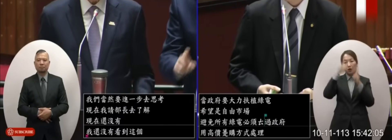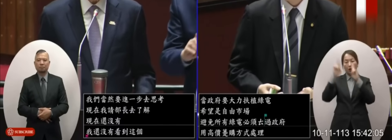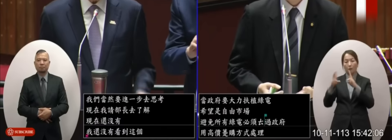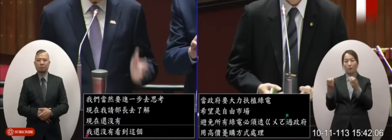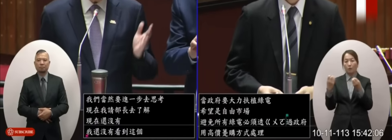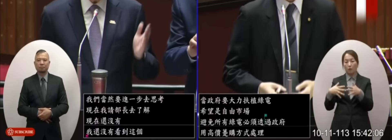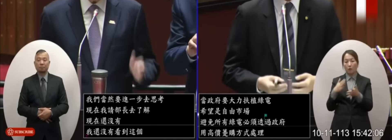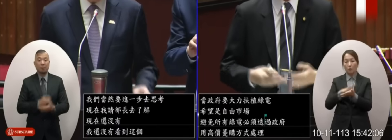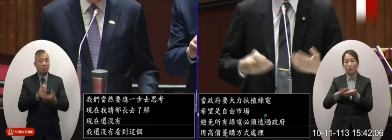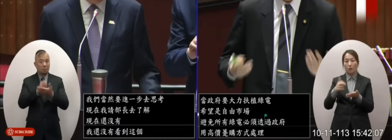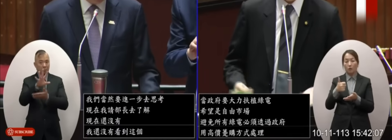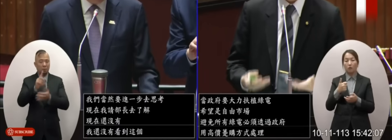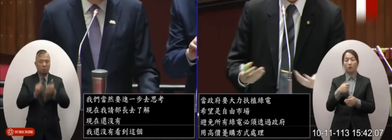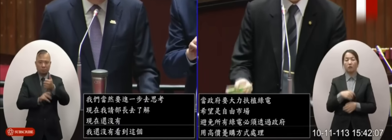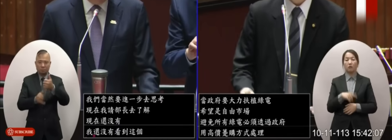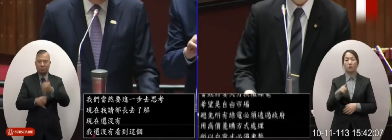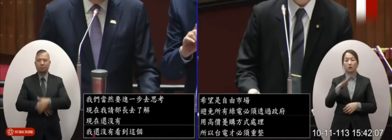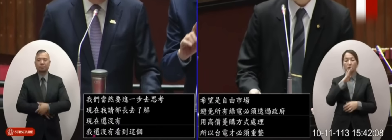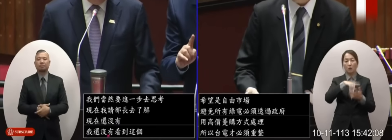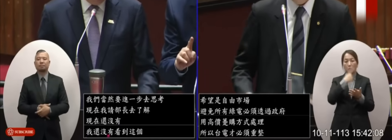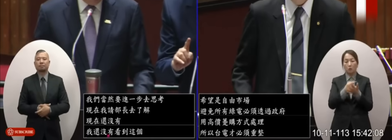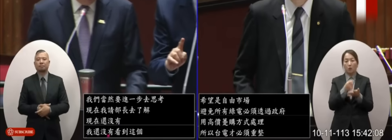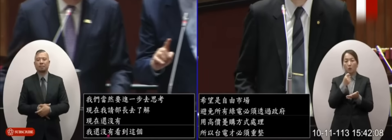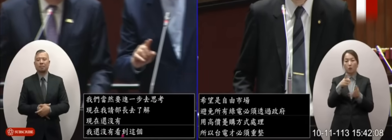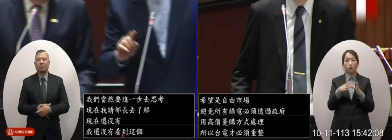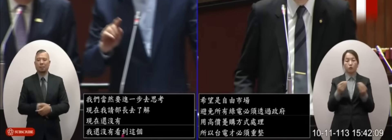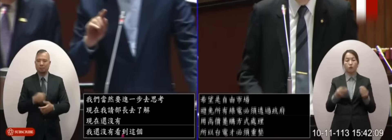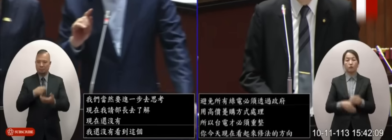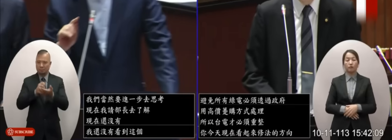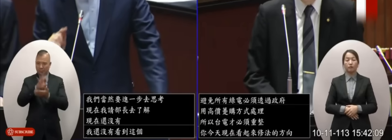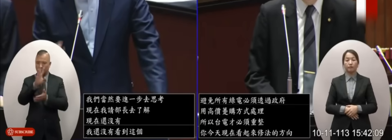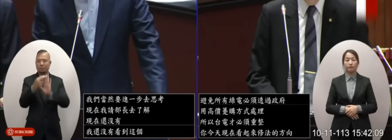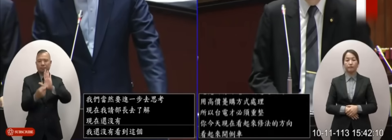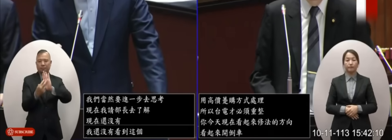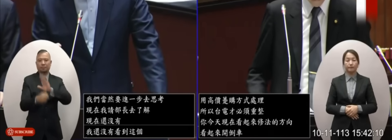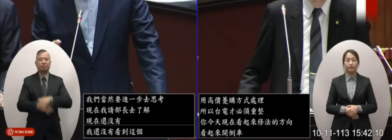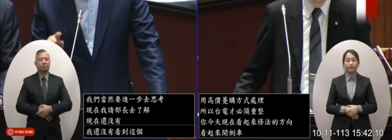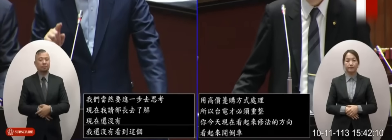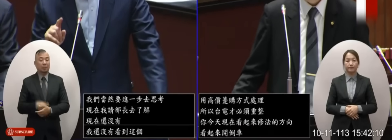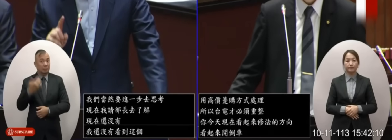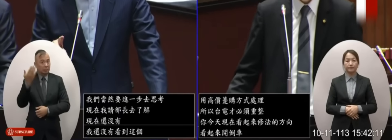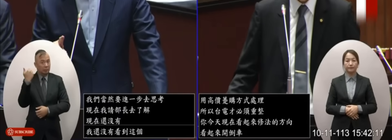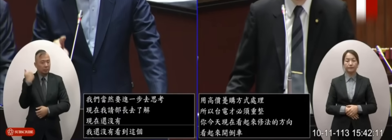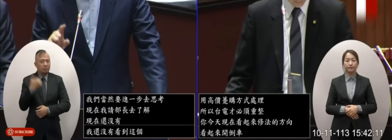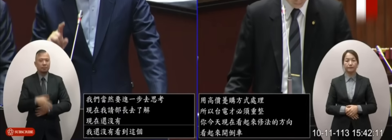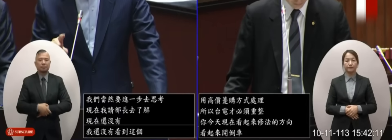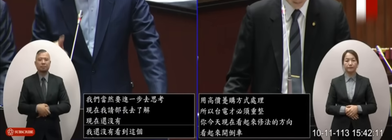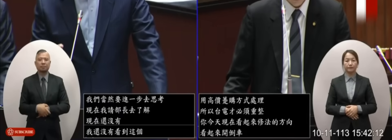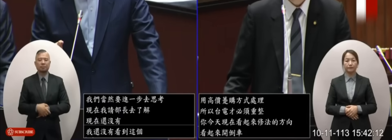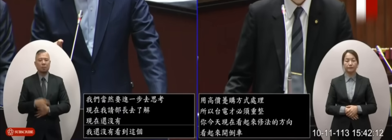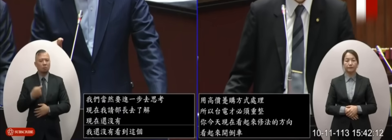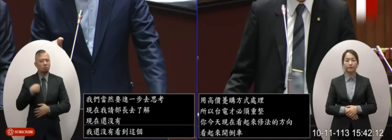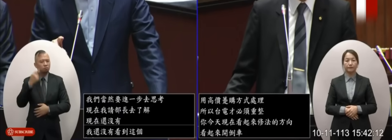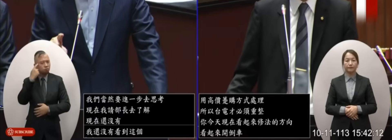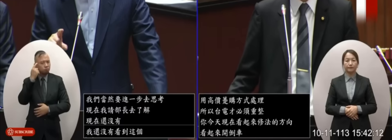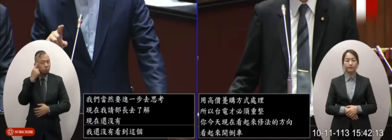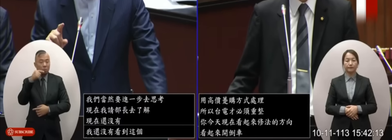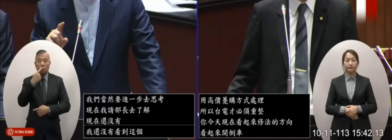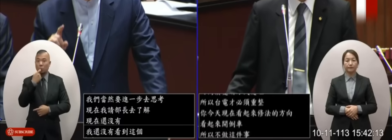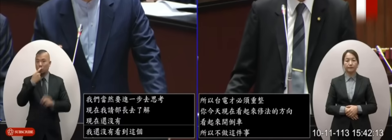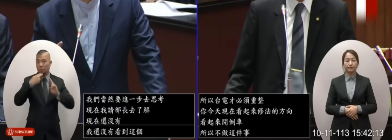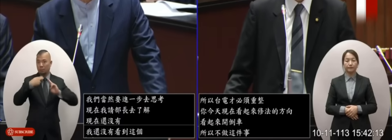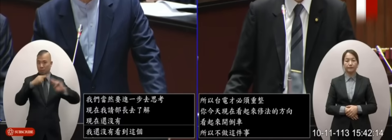题了吗？ 报告委员， 趸购就没有问题了吗？ 报告委员，那个时候我们认为绿电